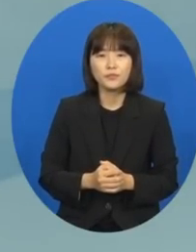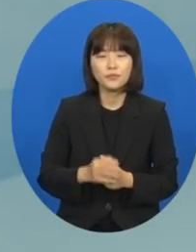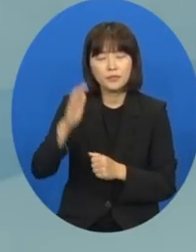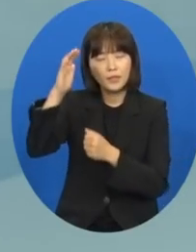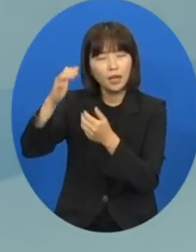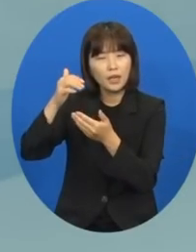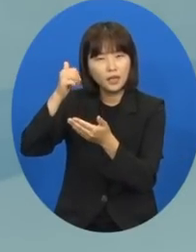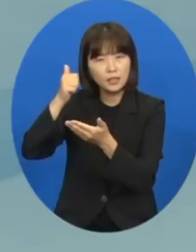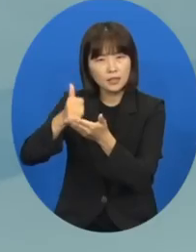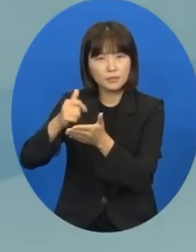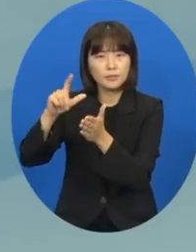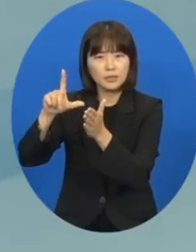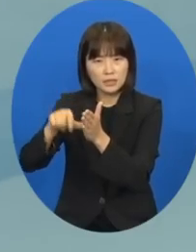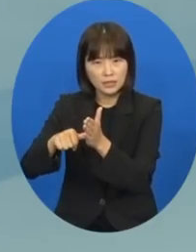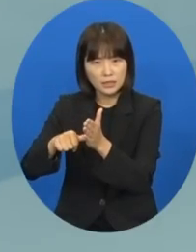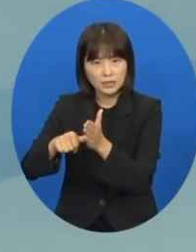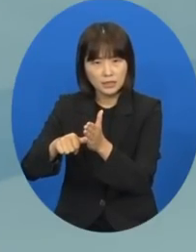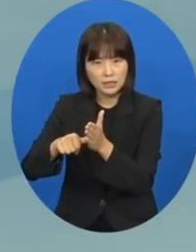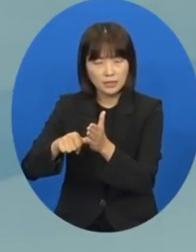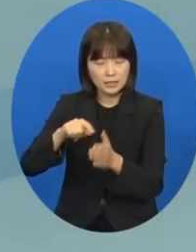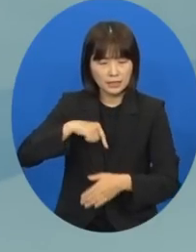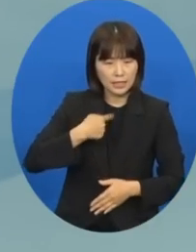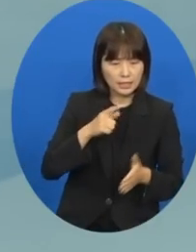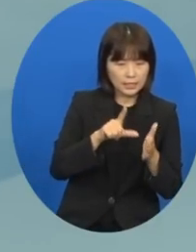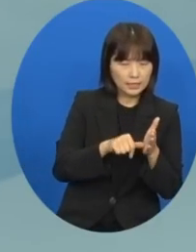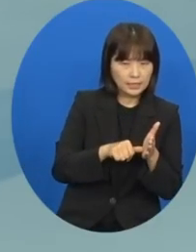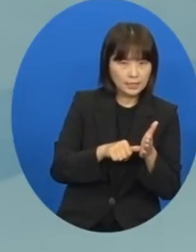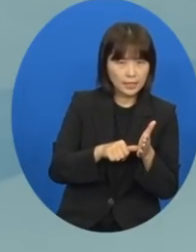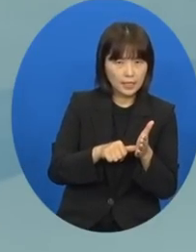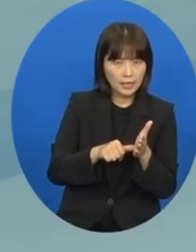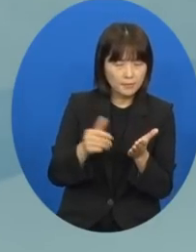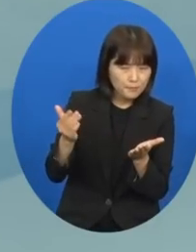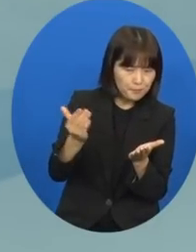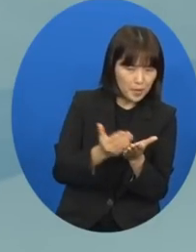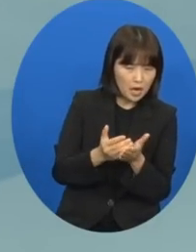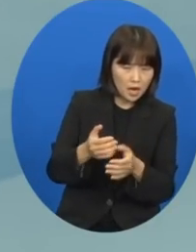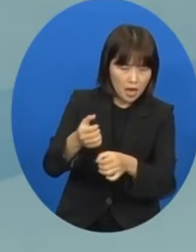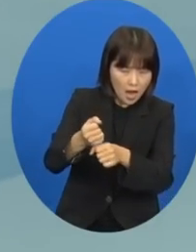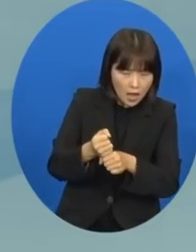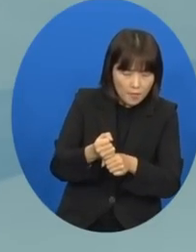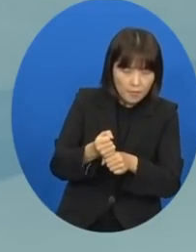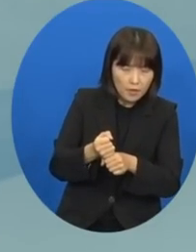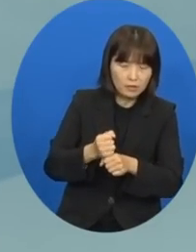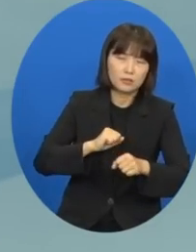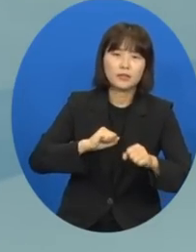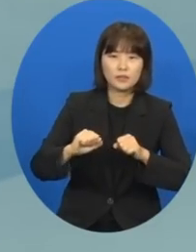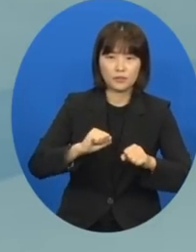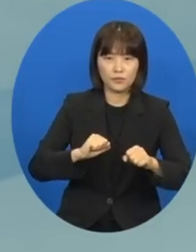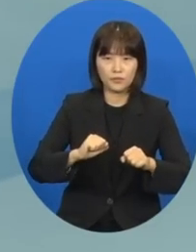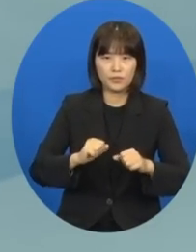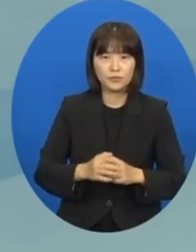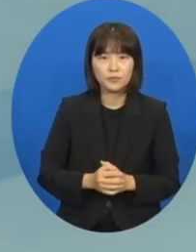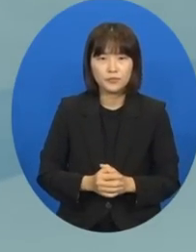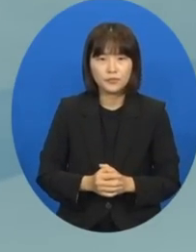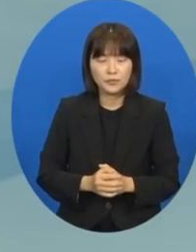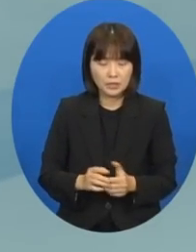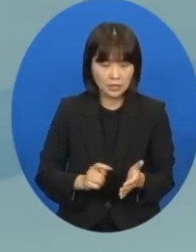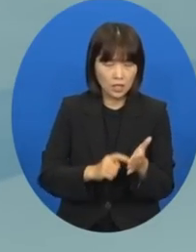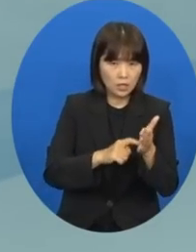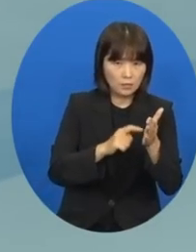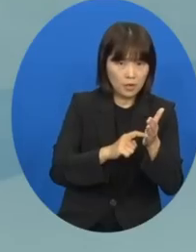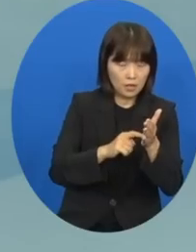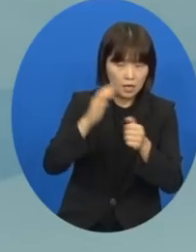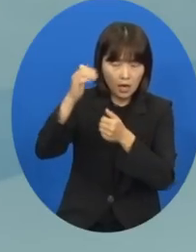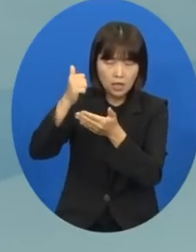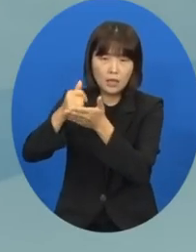하나님의 타이밍을 자신의 타이밍에 맞게 앞당기려는 시도죠. 성급함은 결국 하나님의